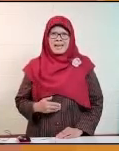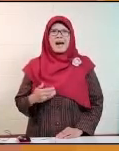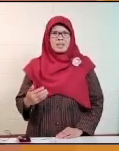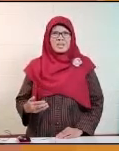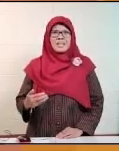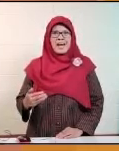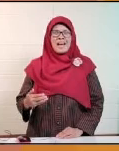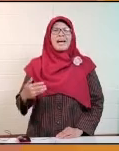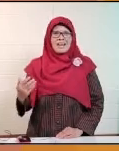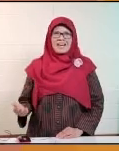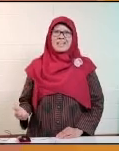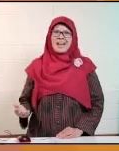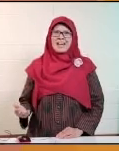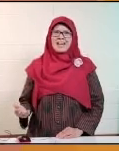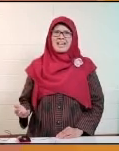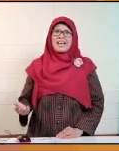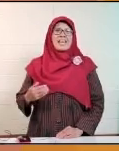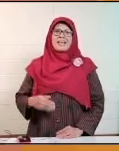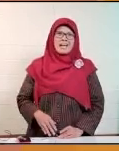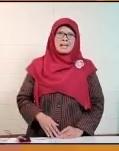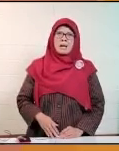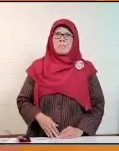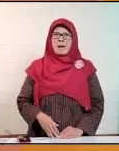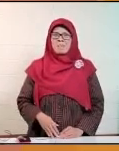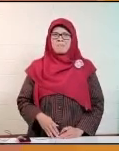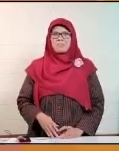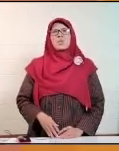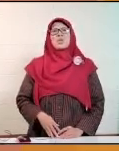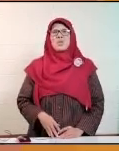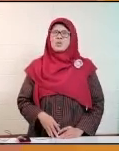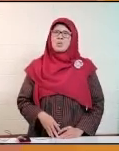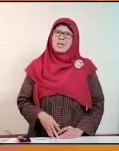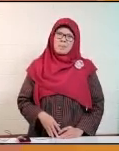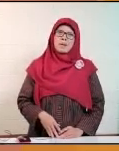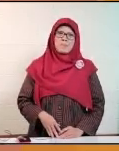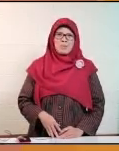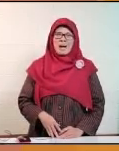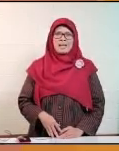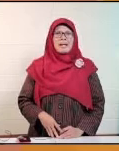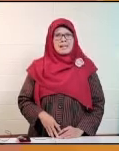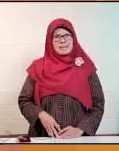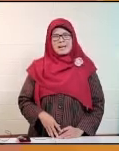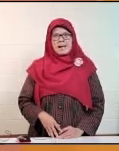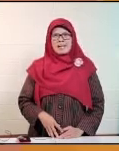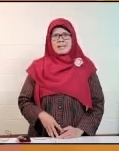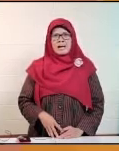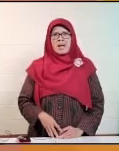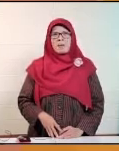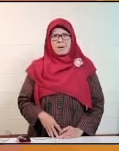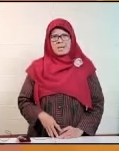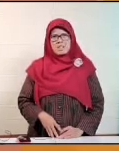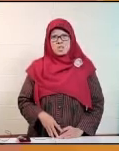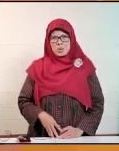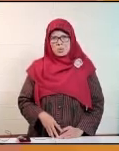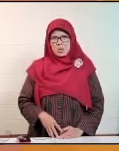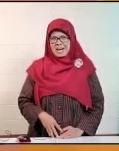layak atau tidak layak nah ini tandanya apa untuk yang perempuan ditandai dengan